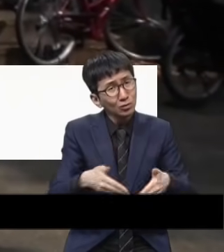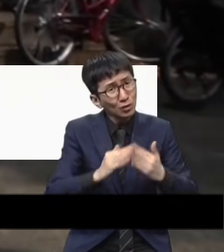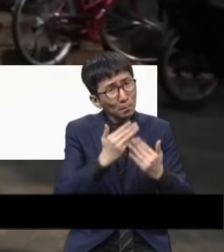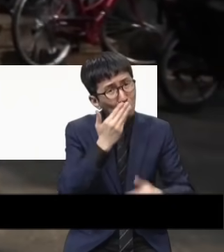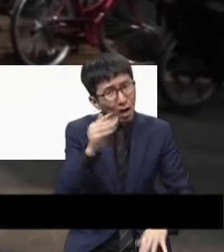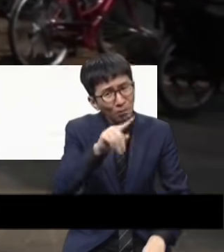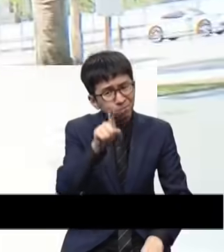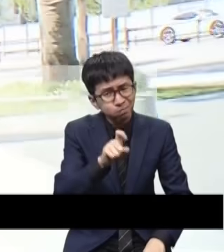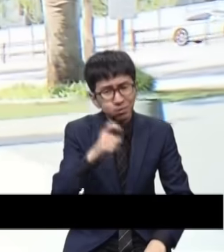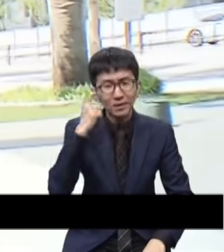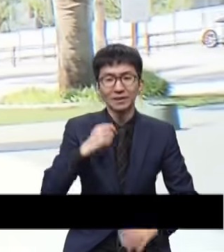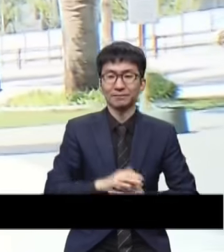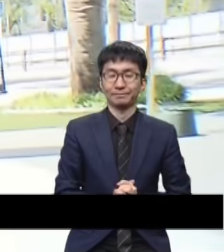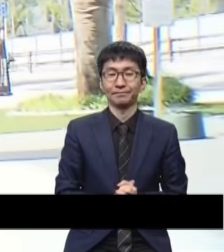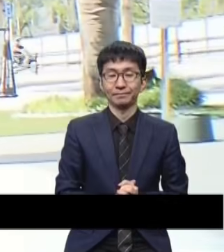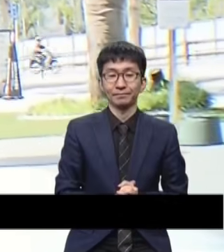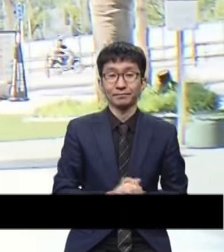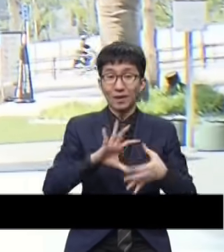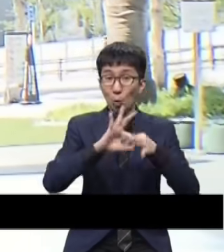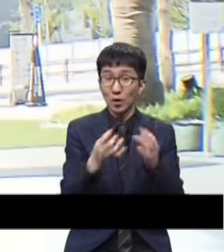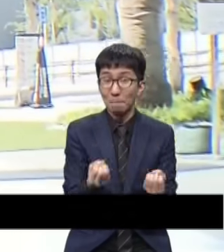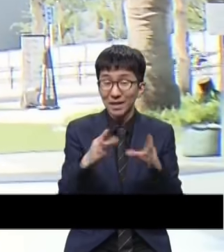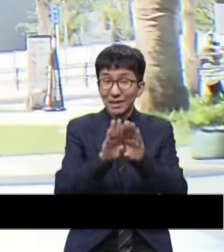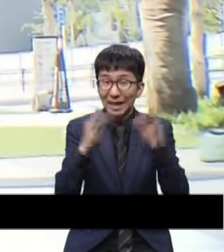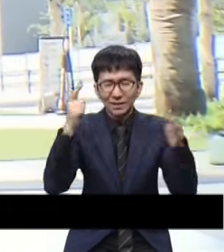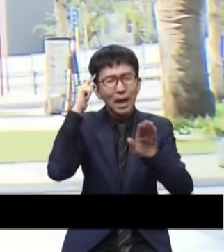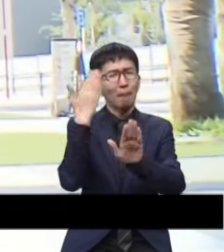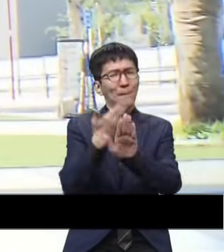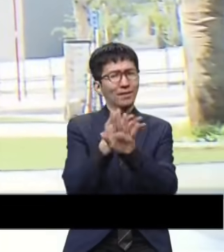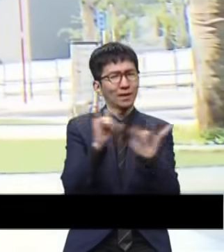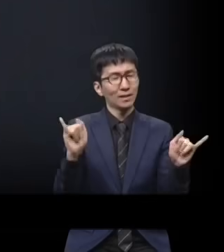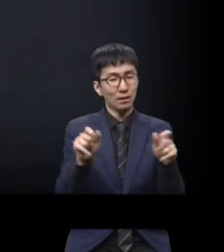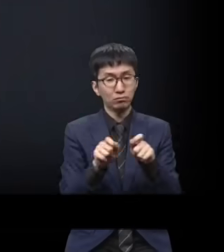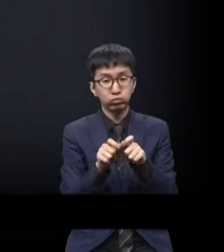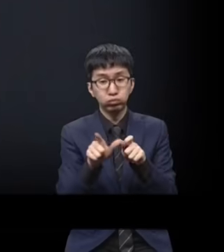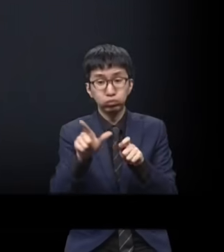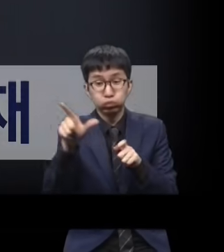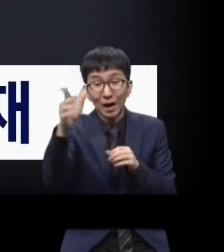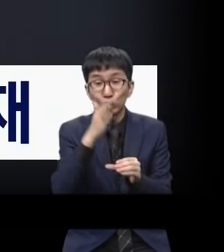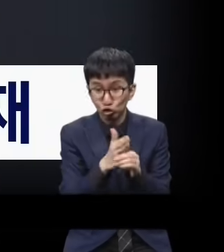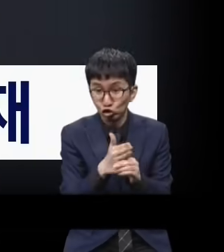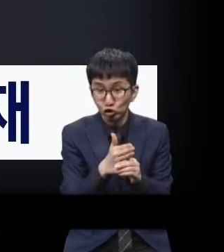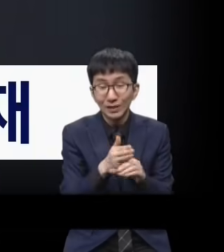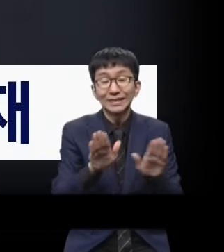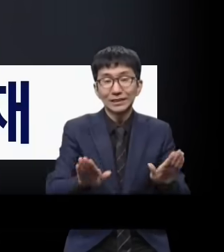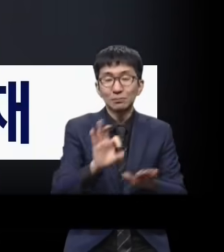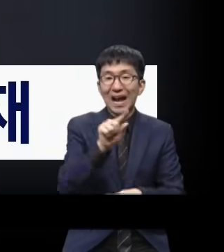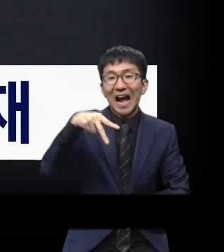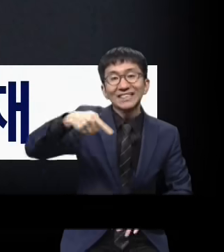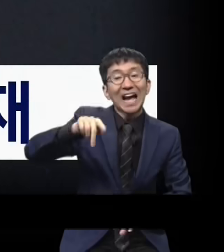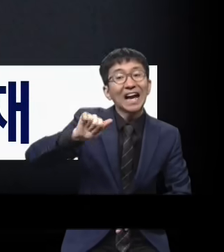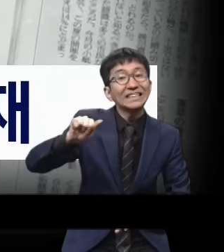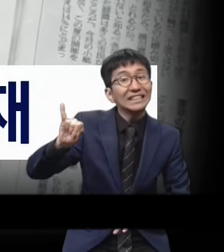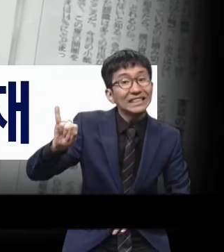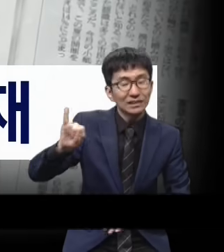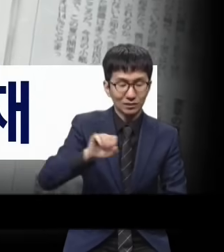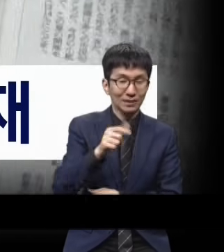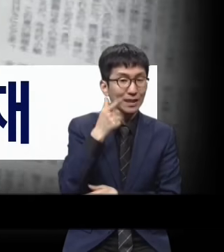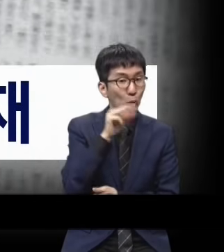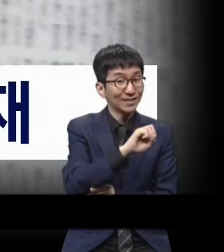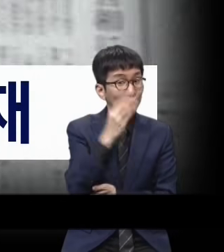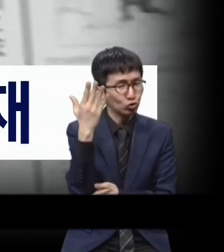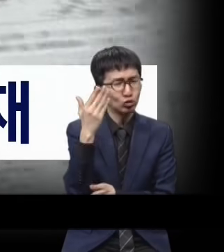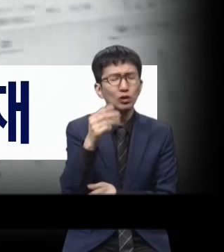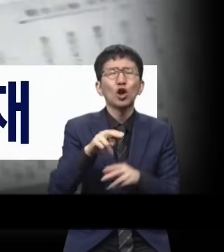やるのかもわからないので確かにいいのかなっていう感じはします. 올림픽 개최에 반대하는 목소리가 거세지는 가운데 일본 아사히 신문은 오늘 도쿄올림픽